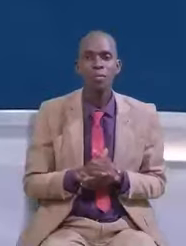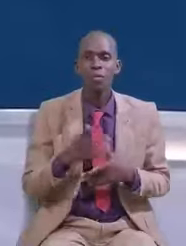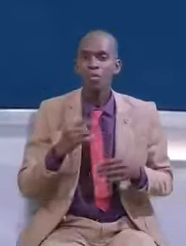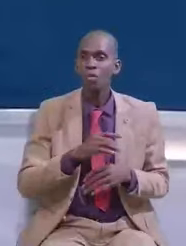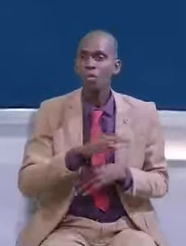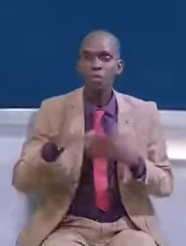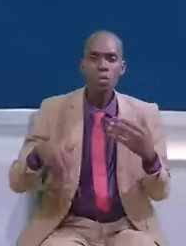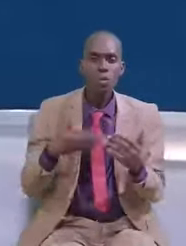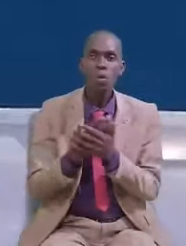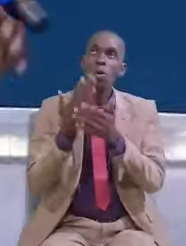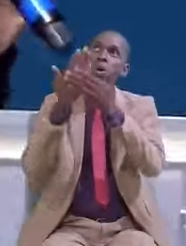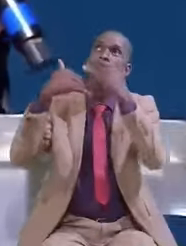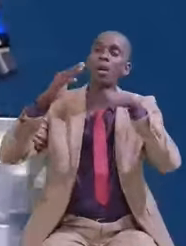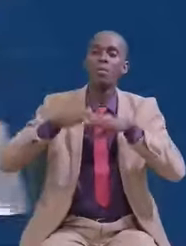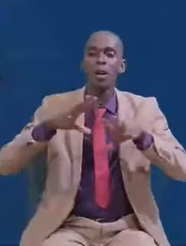l'a accepté.